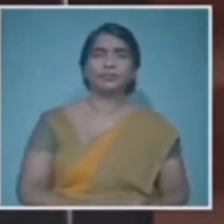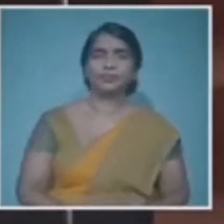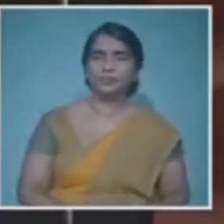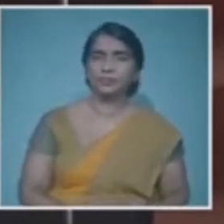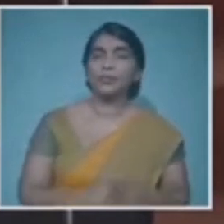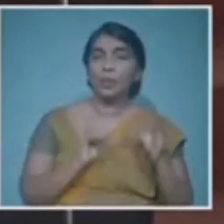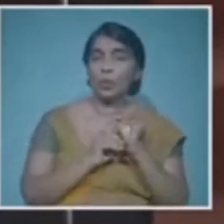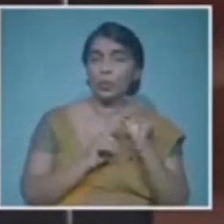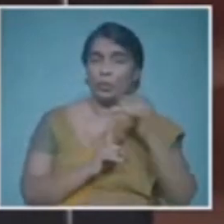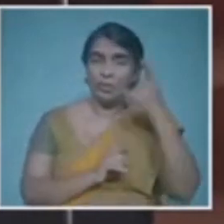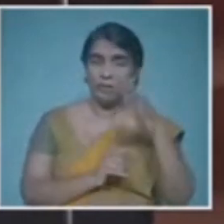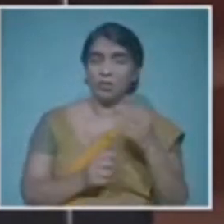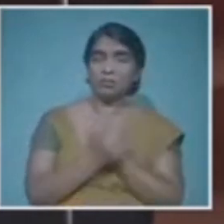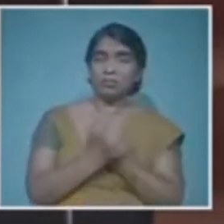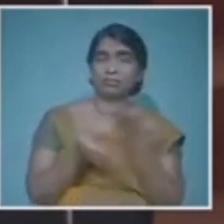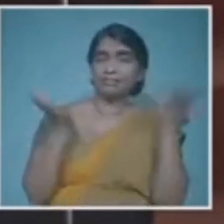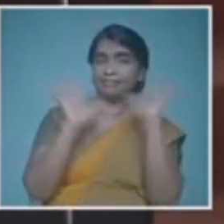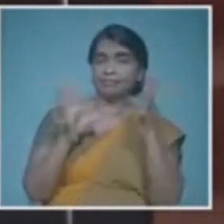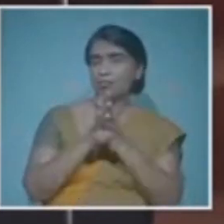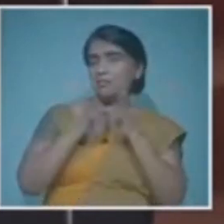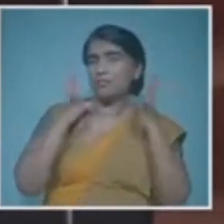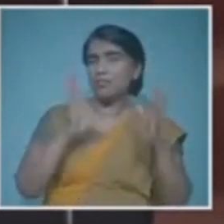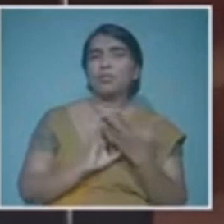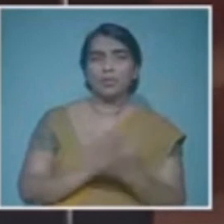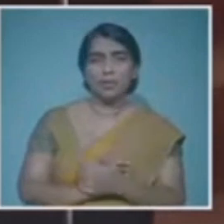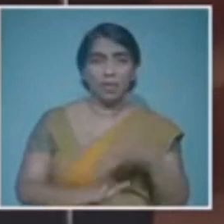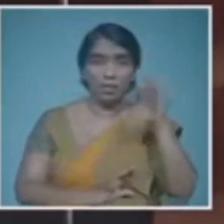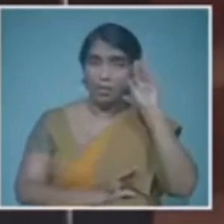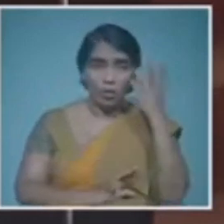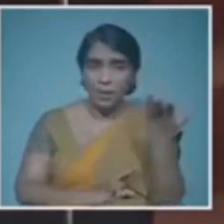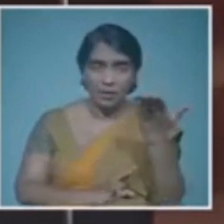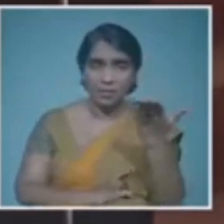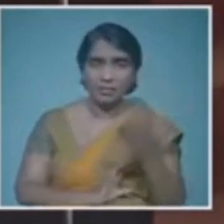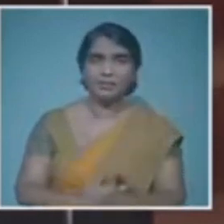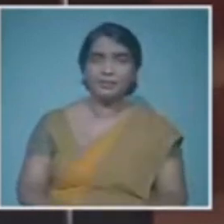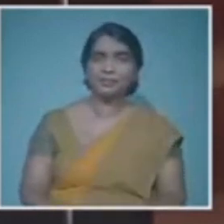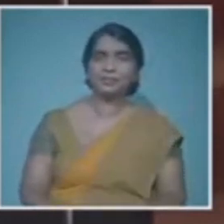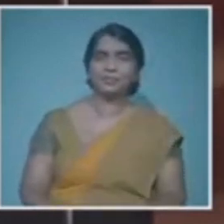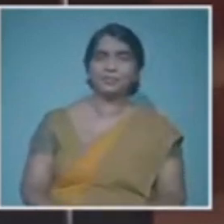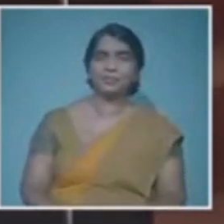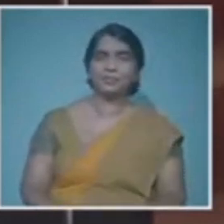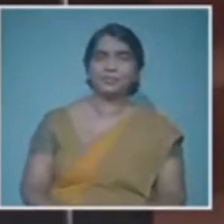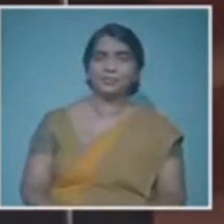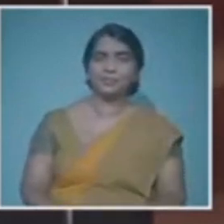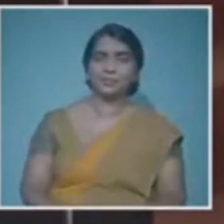දුප්පත්කම නිසා හිරගෙවල් පිරෙනවා. ඒකයි මම කියන්නේ. තේරුම් ගන්න බැරිද පුතුමනි?